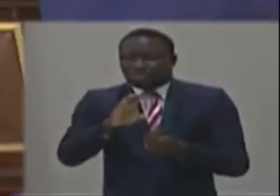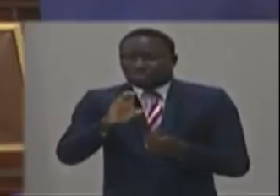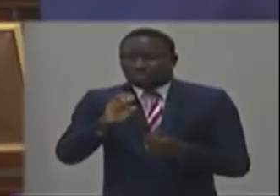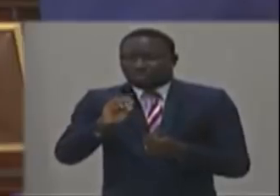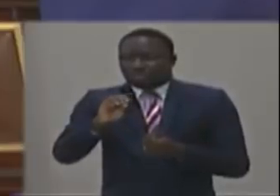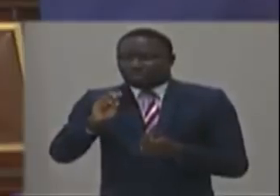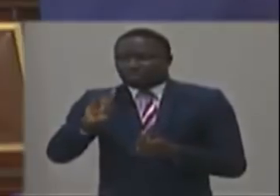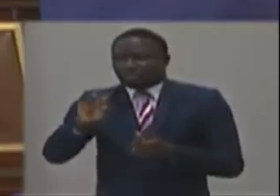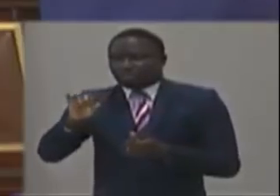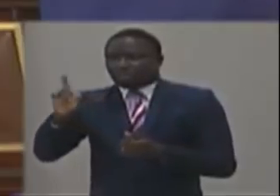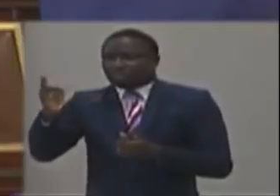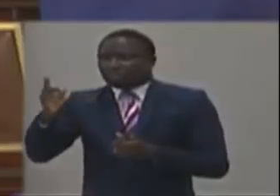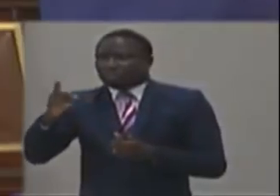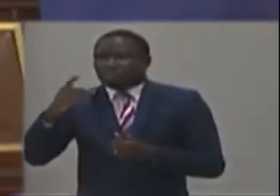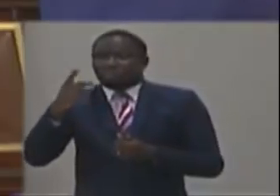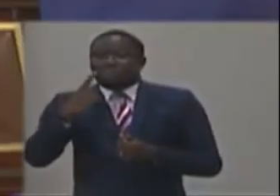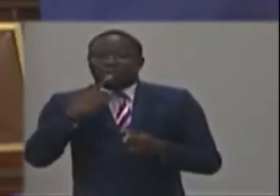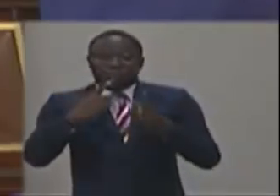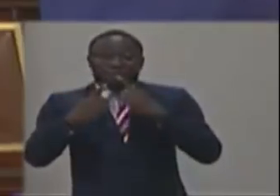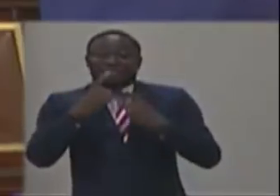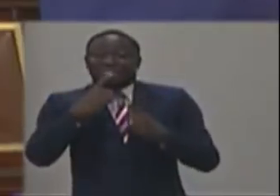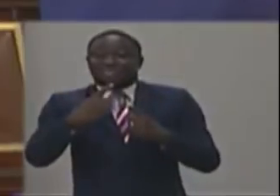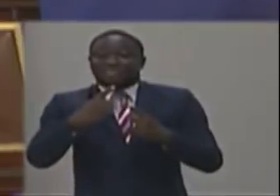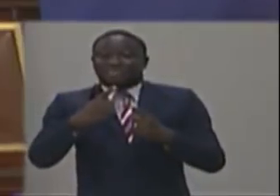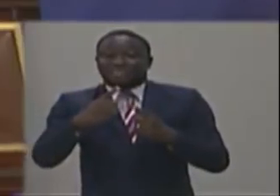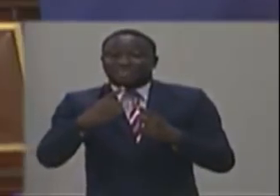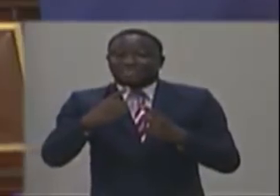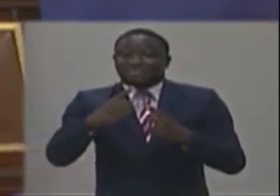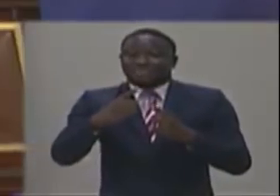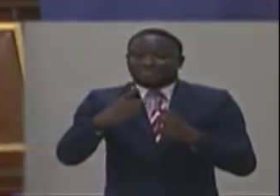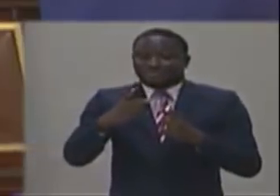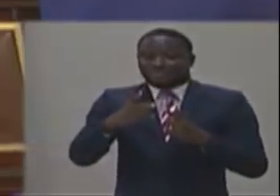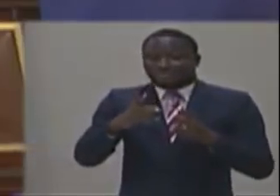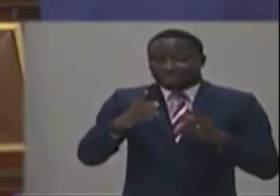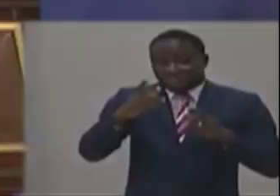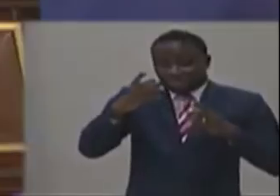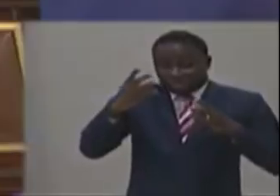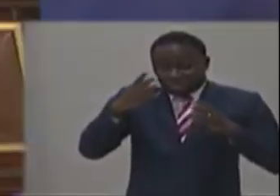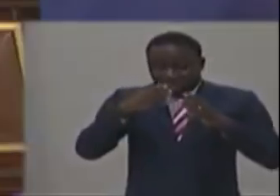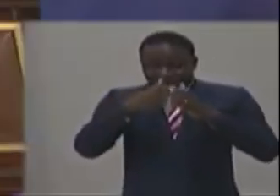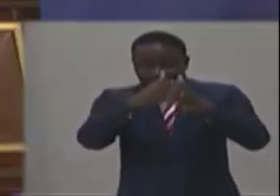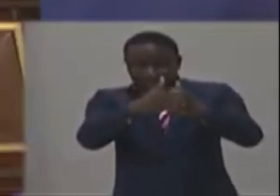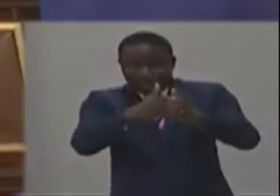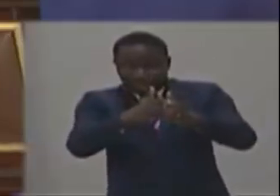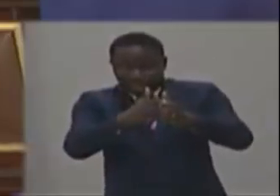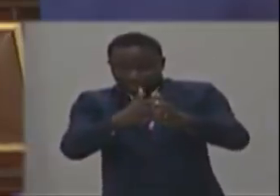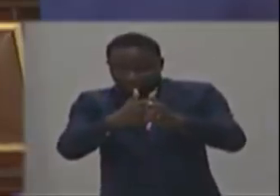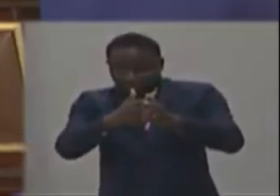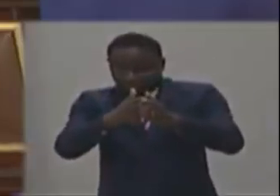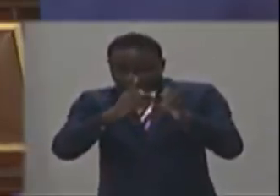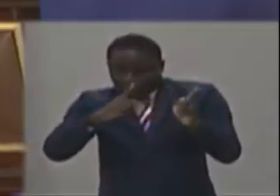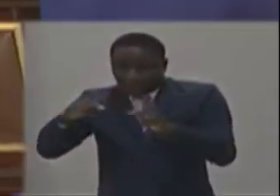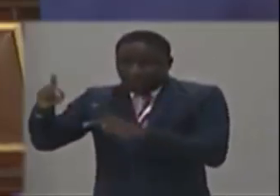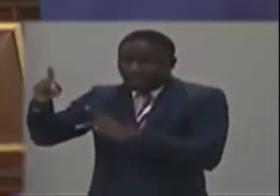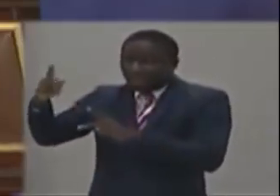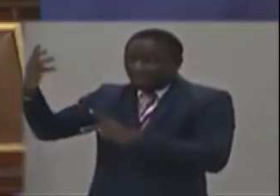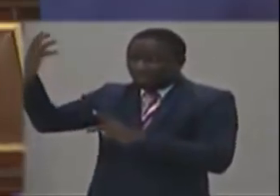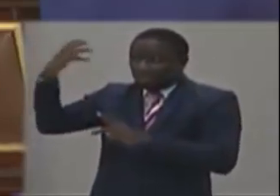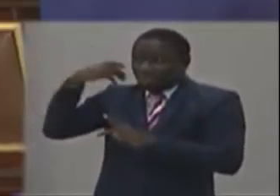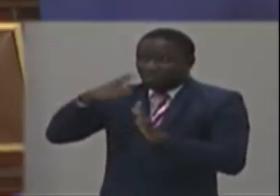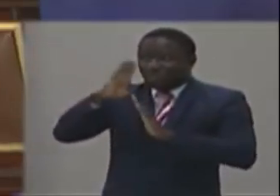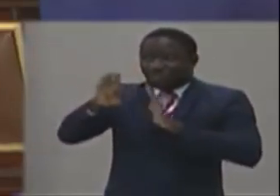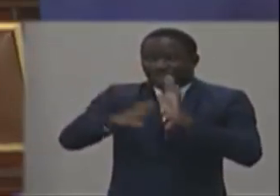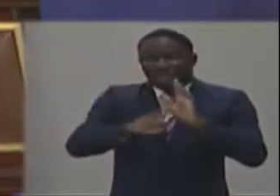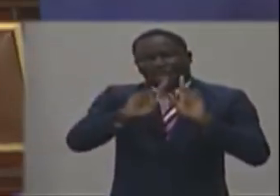là. Le proverbe l'a dit, gouverner c'est prévoir. Comme chef de l'État pays, je devrais